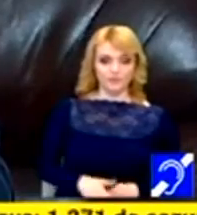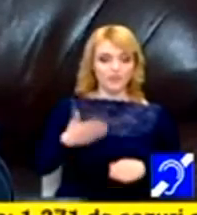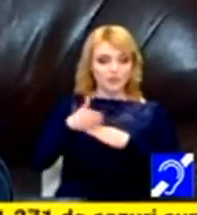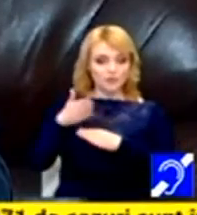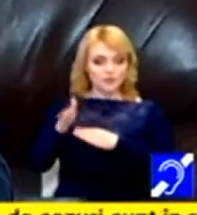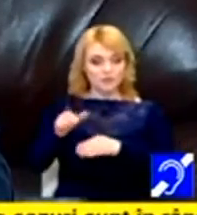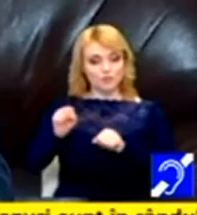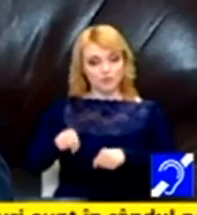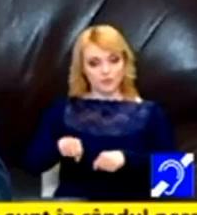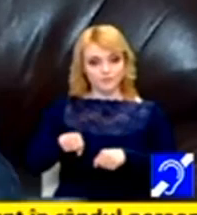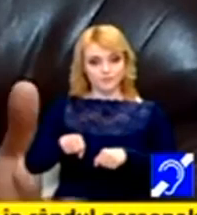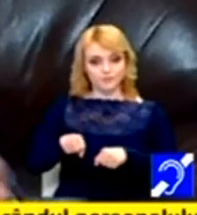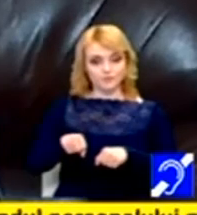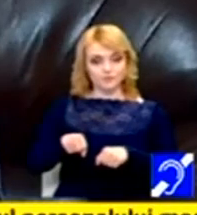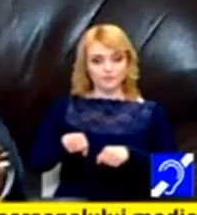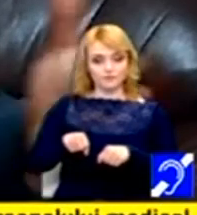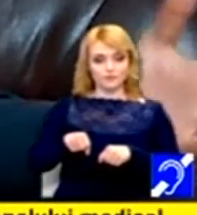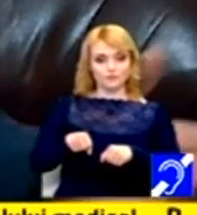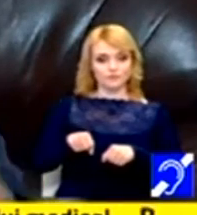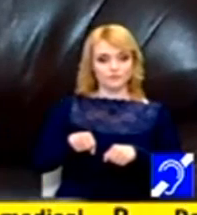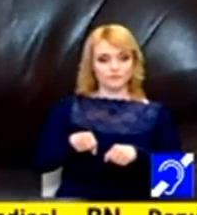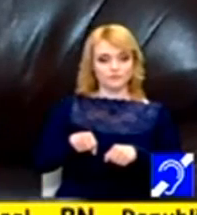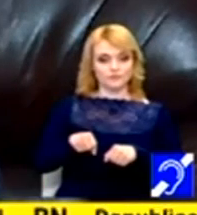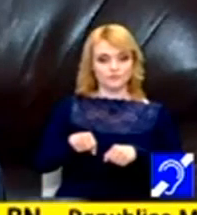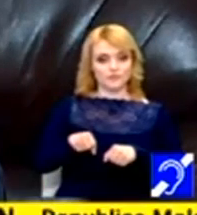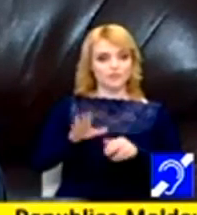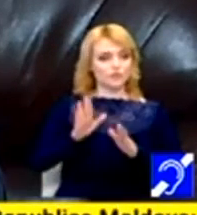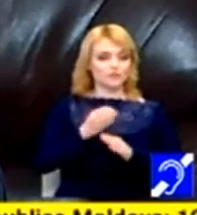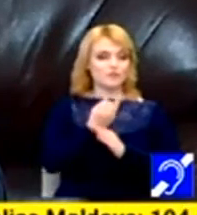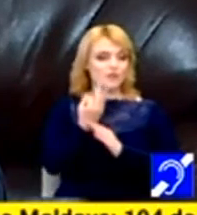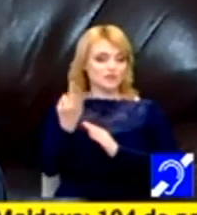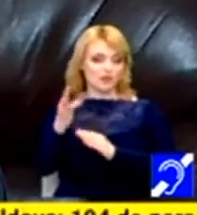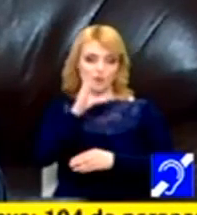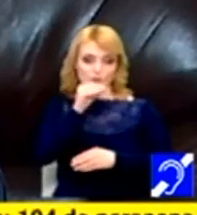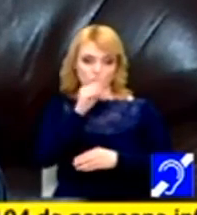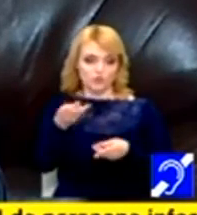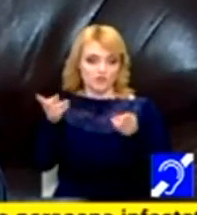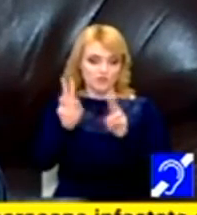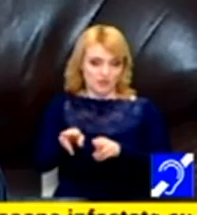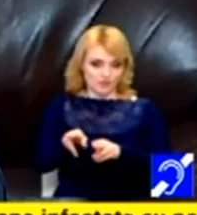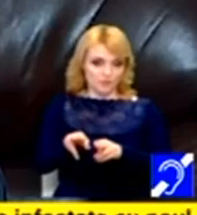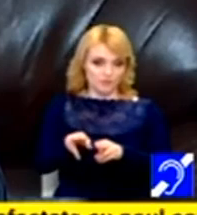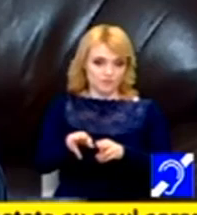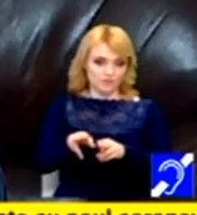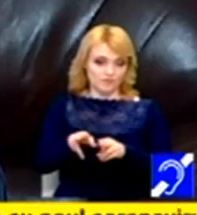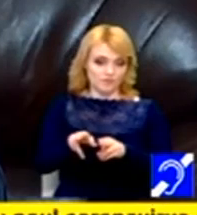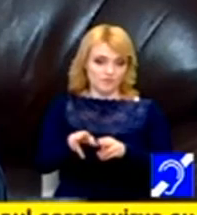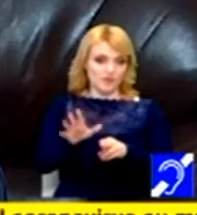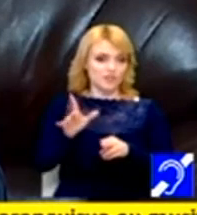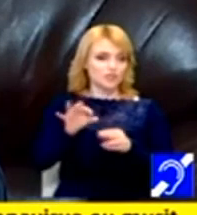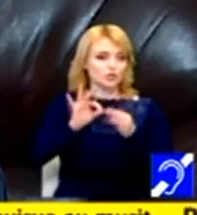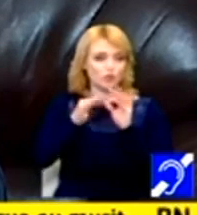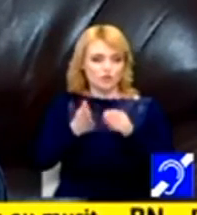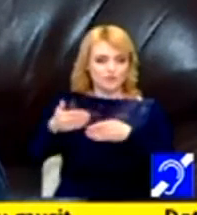putea fi să fie doar pe niște rute total, să spunem așa,